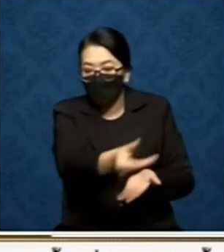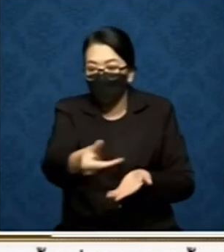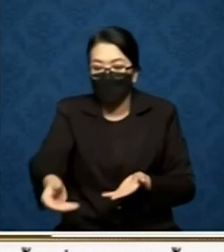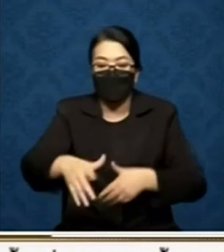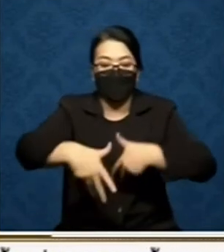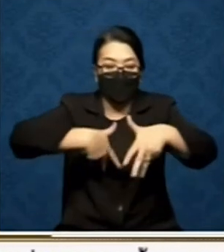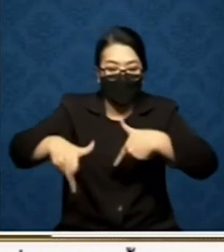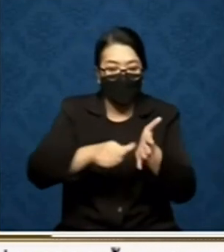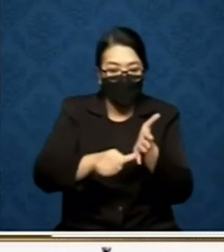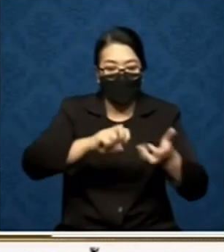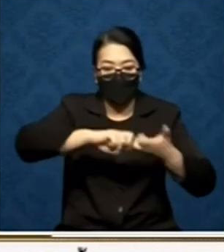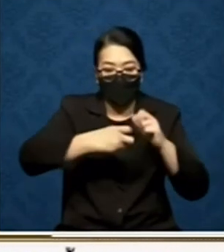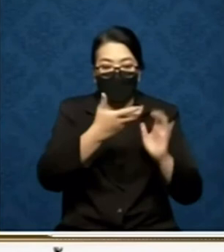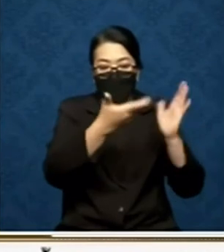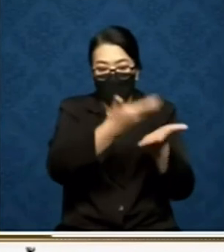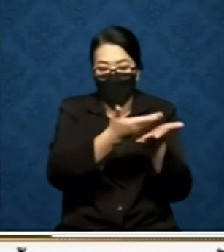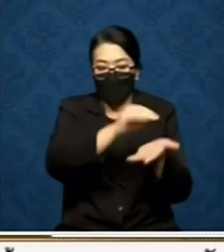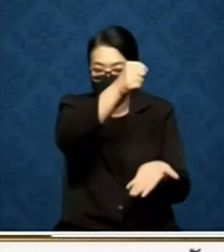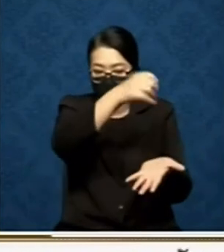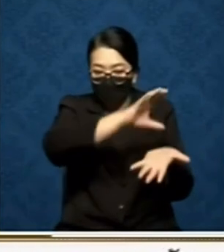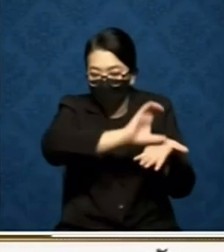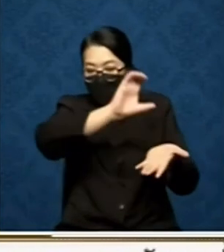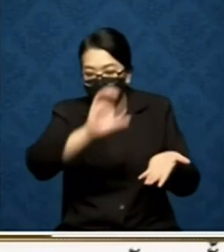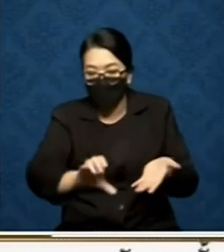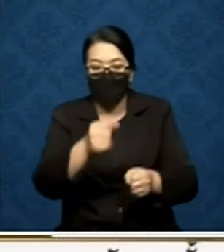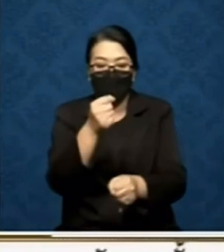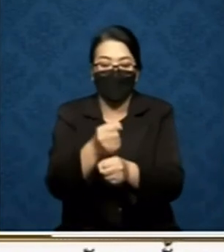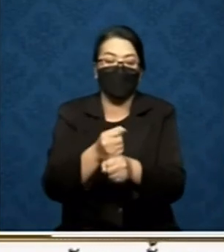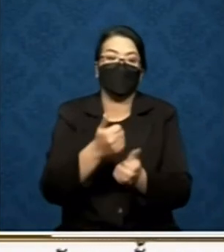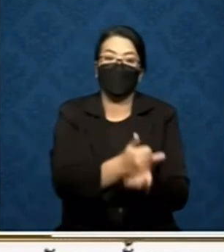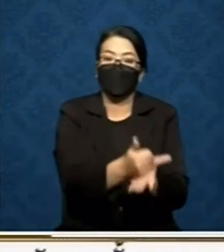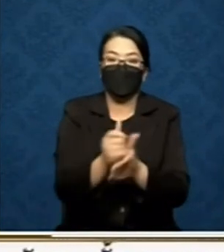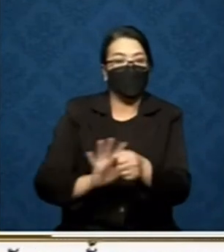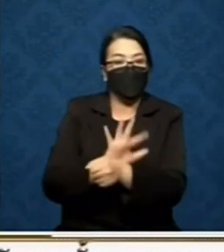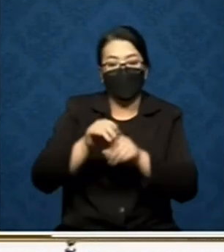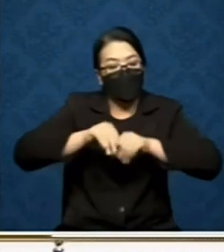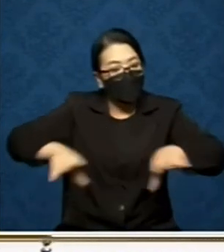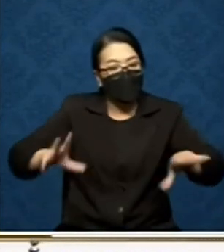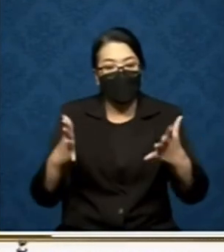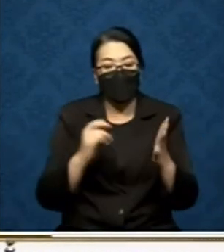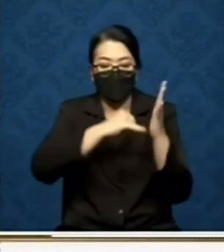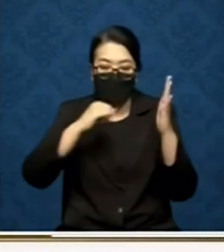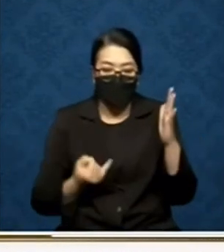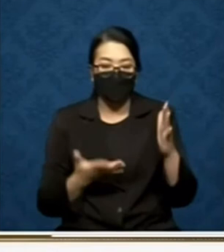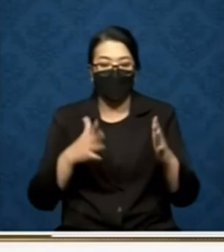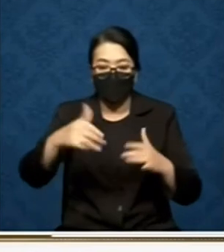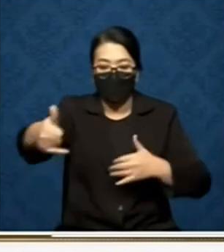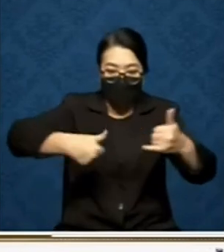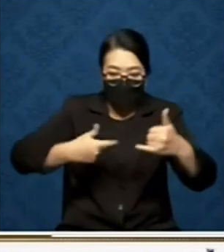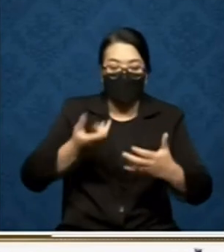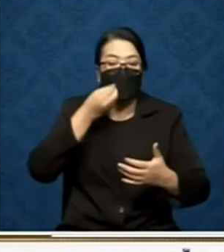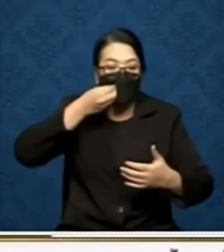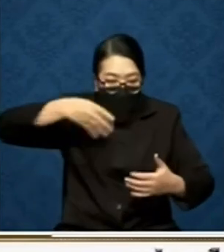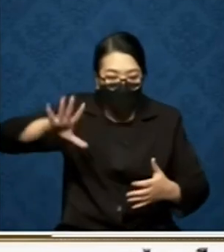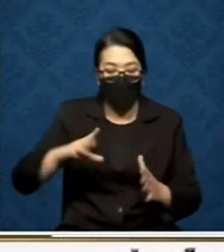แก้ไขปัญหาความร้อนให้กับประชาชนคนกทมจนกระทั่งต่างจังหวัดอาแขนรับรับ